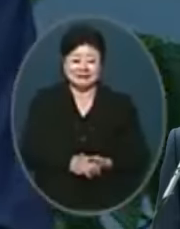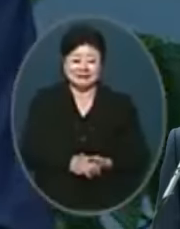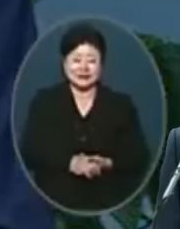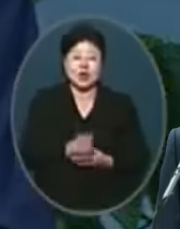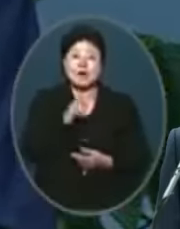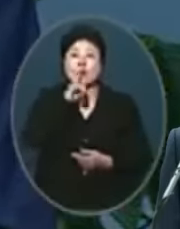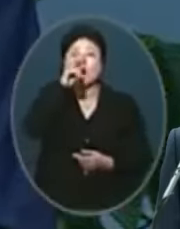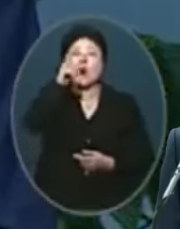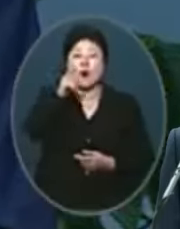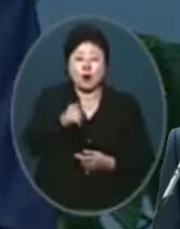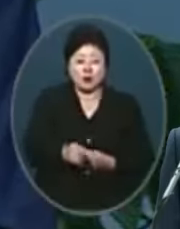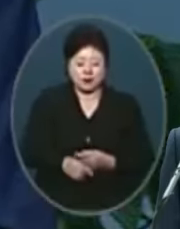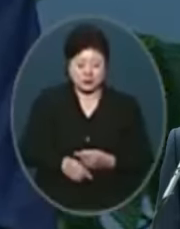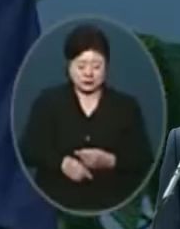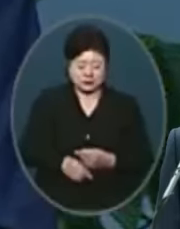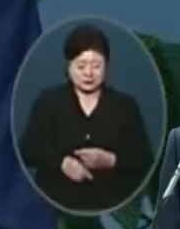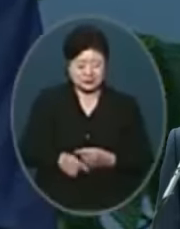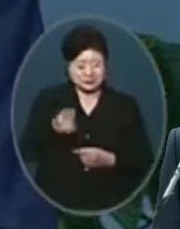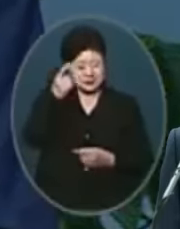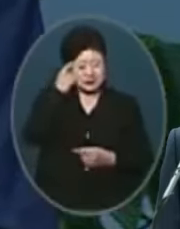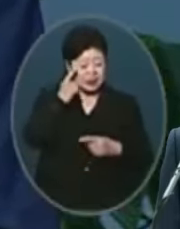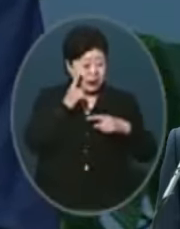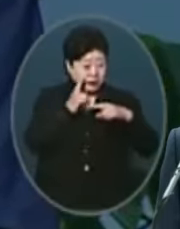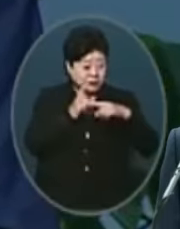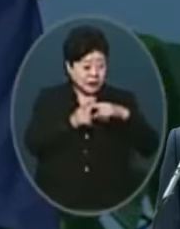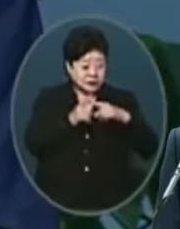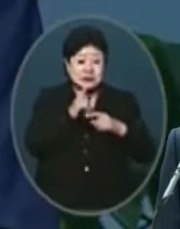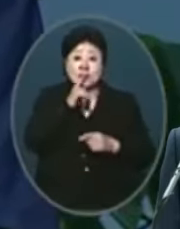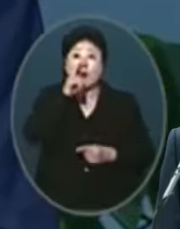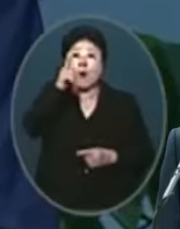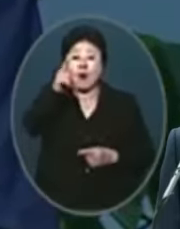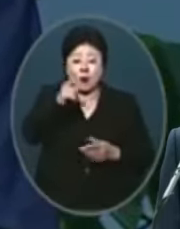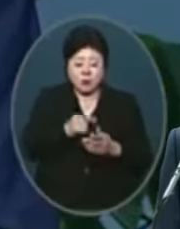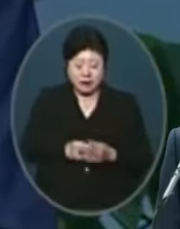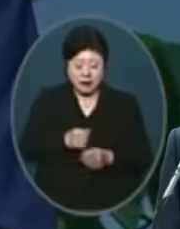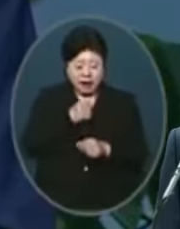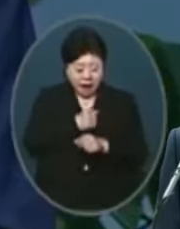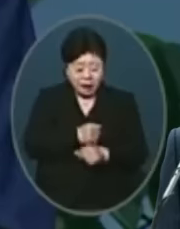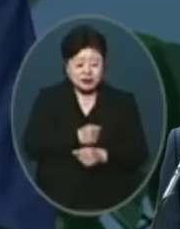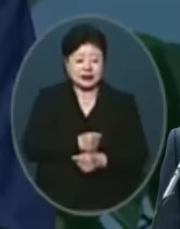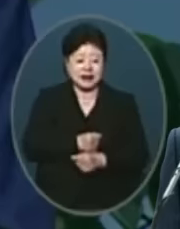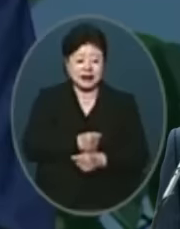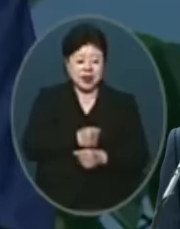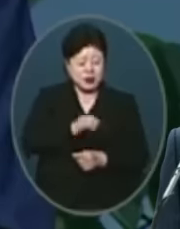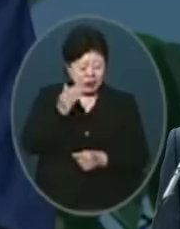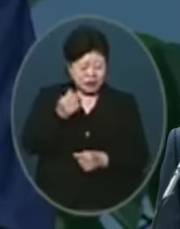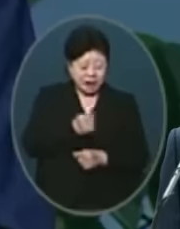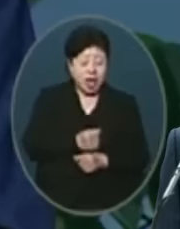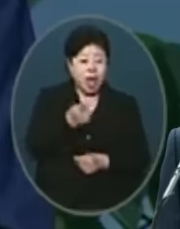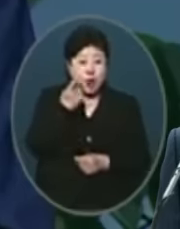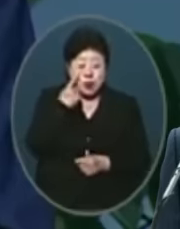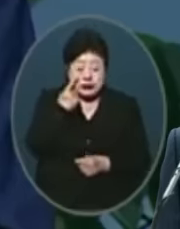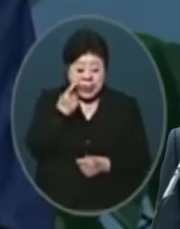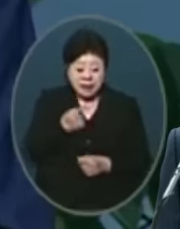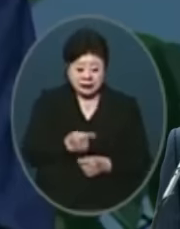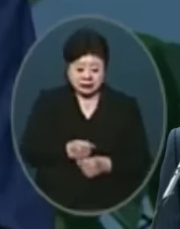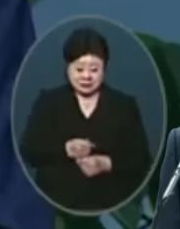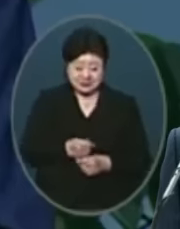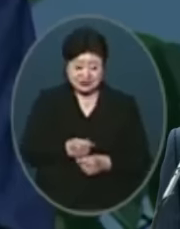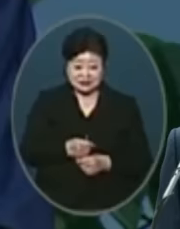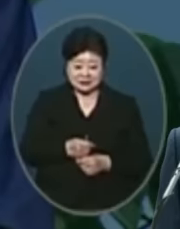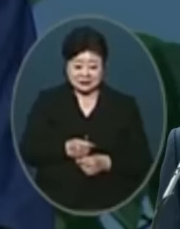그렇게 긍정적으로 보니까 할 수 있다 하면 된다 해보자.